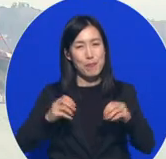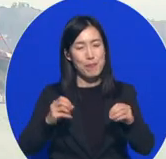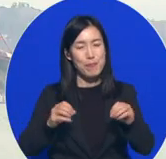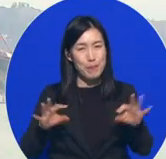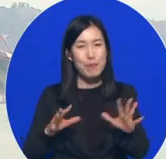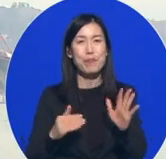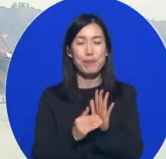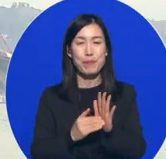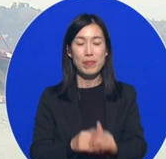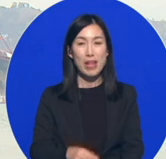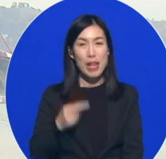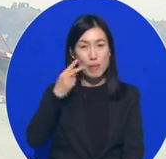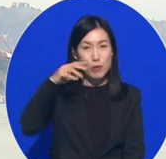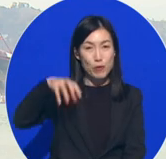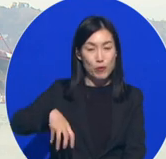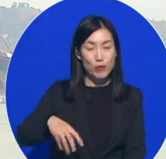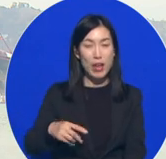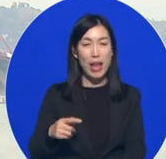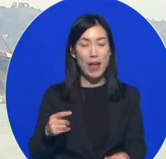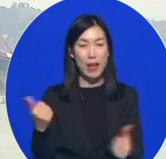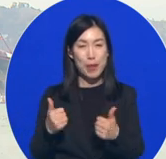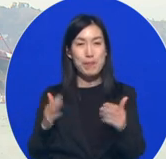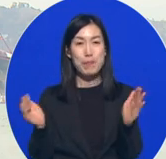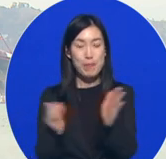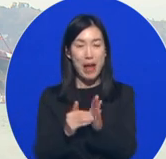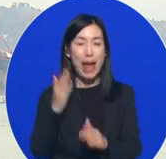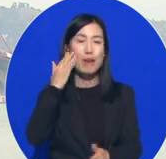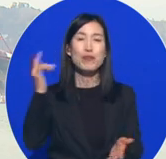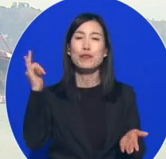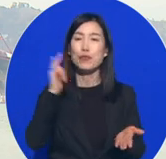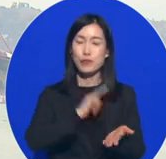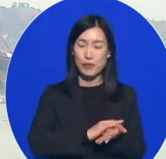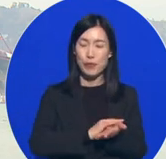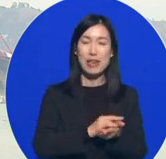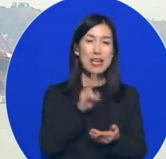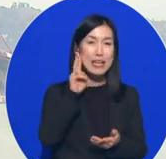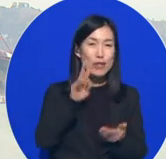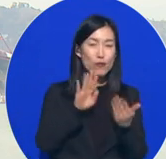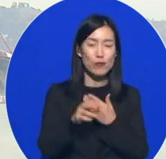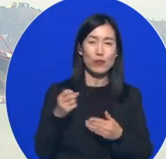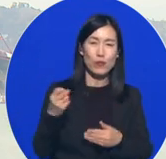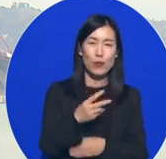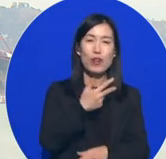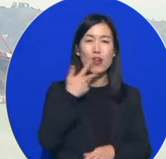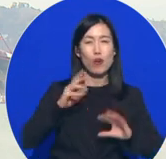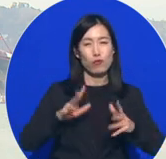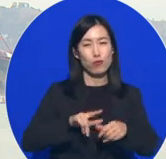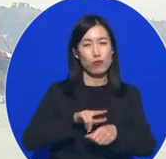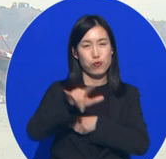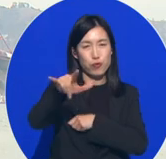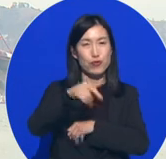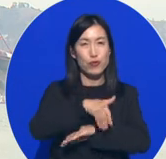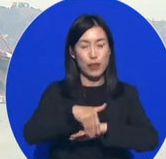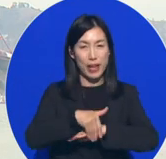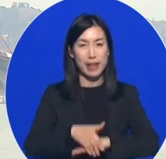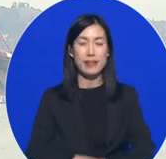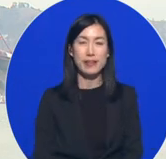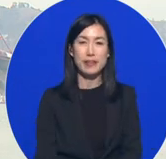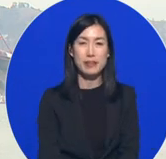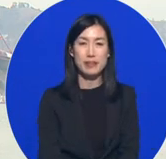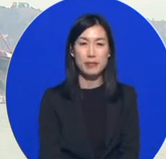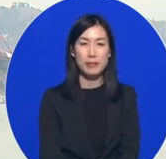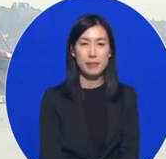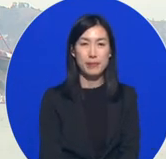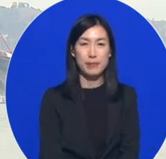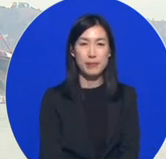대통령은 샌프란시스코에 일정을 마치고 기한 뒤 이토 후 영국과 프랑스로 순방 일정을 이어갑니다 미국 샌프란시스코에서 KTV